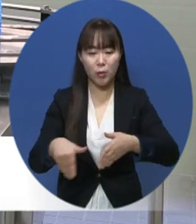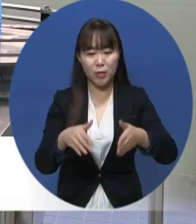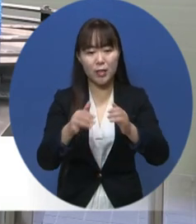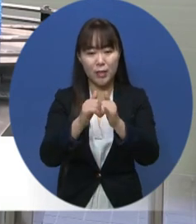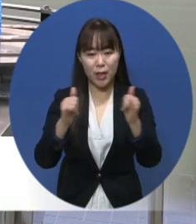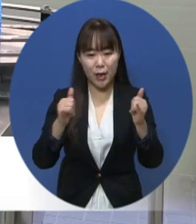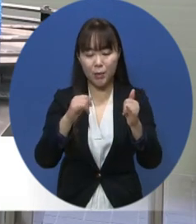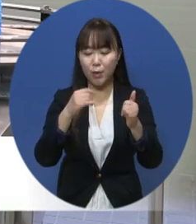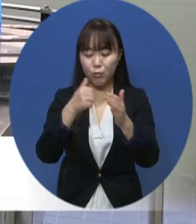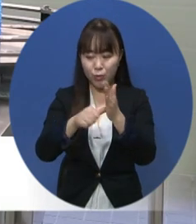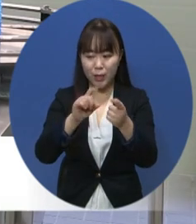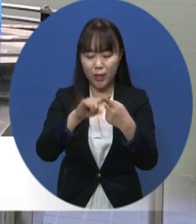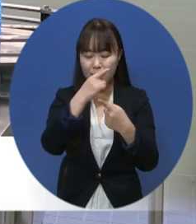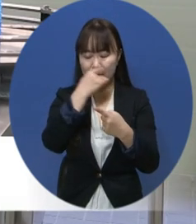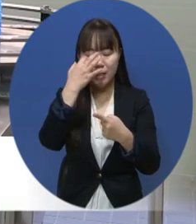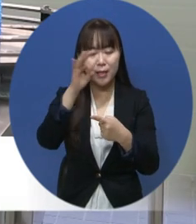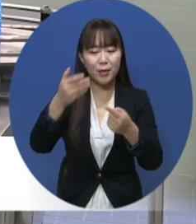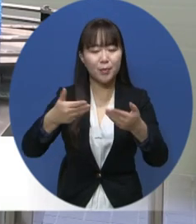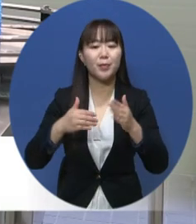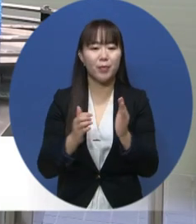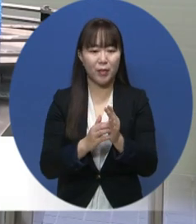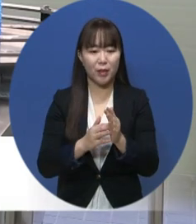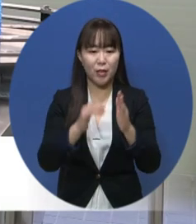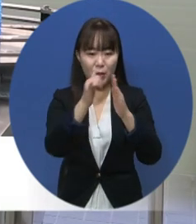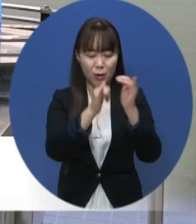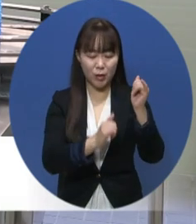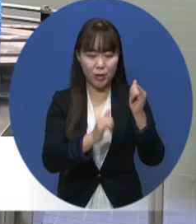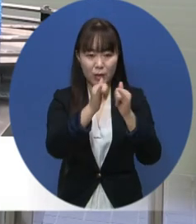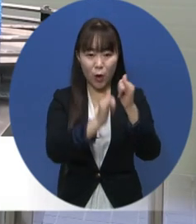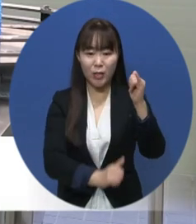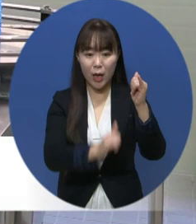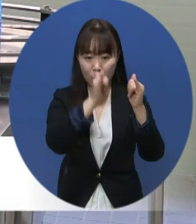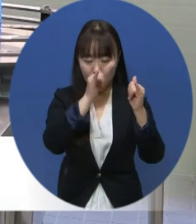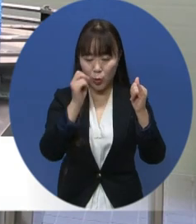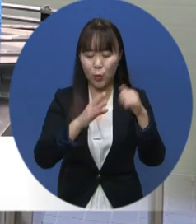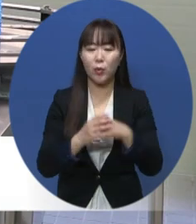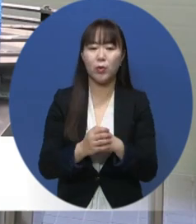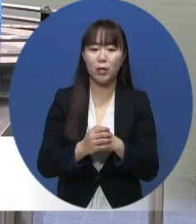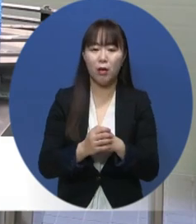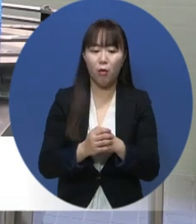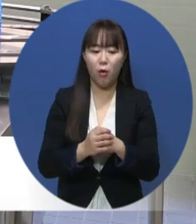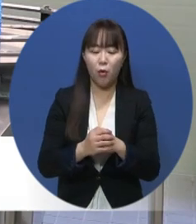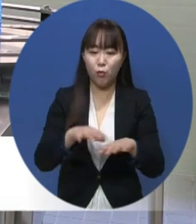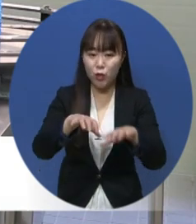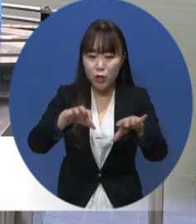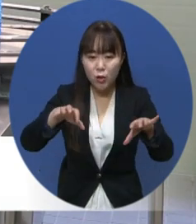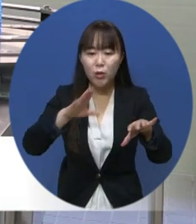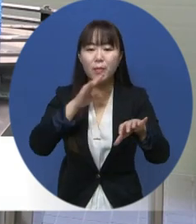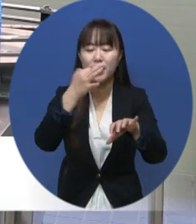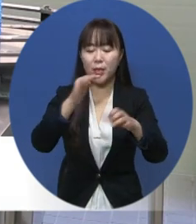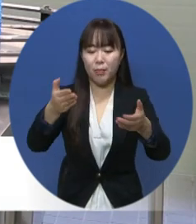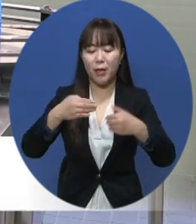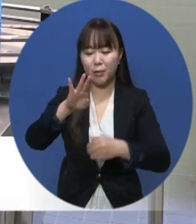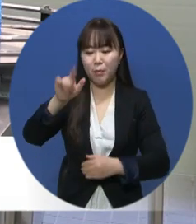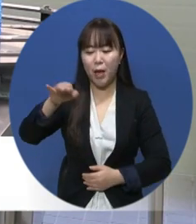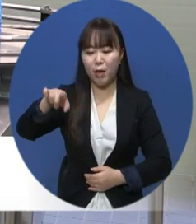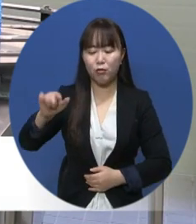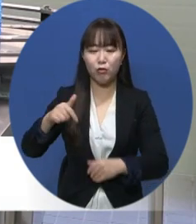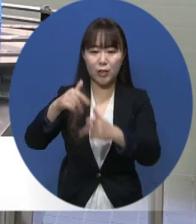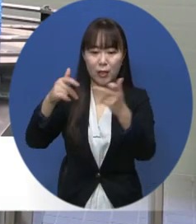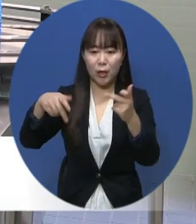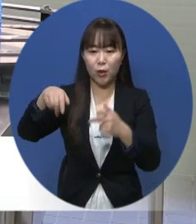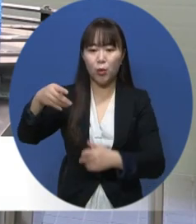받았습니다. 역사 있고 또 지리적으로 인정받은 광양 백운산 고로쇠